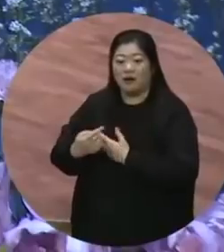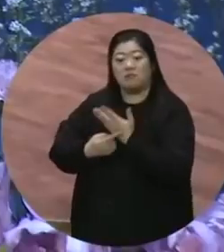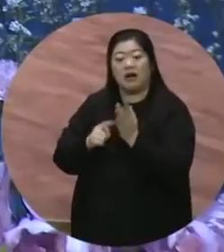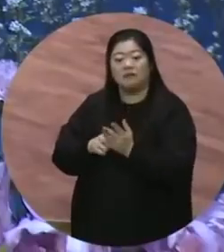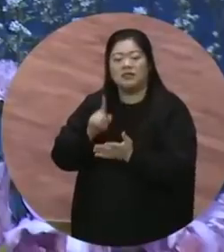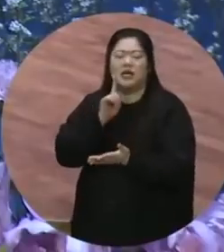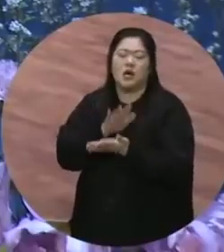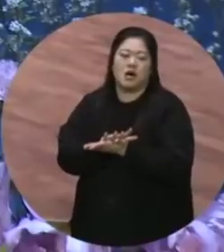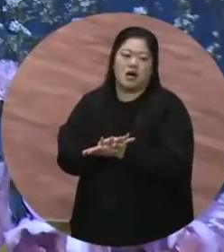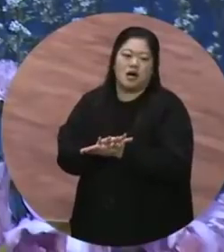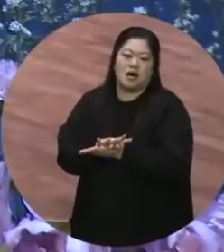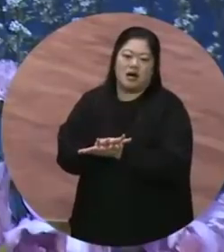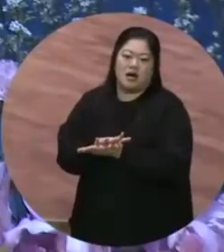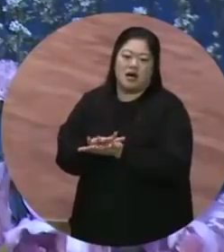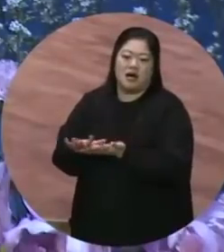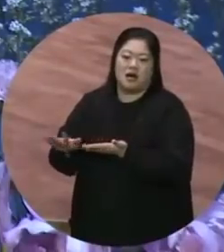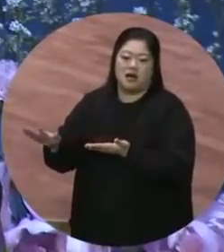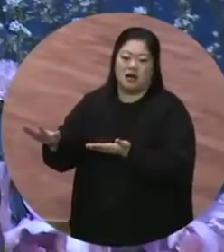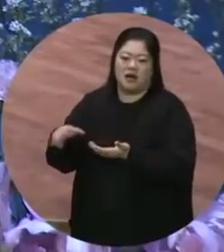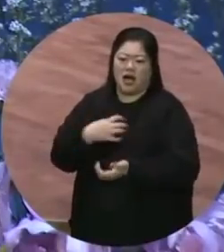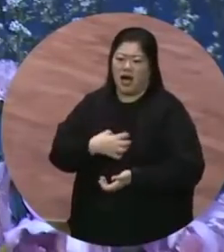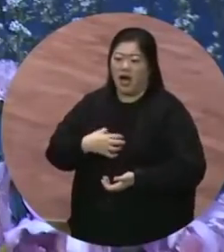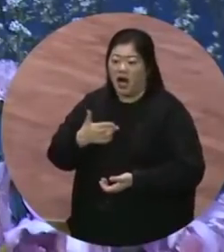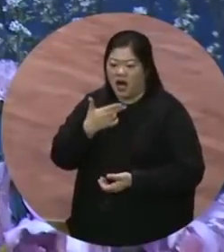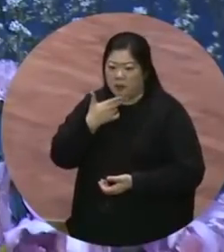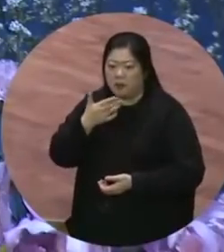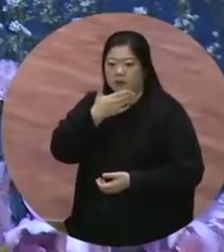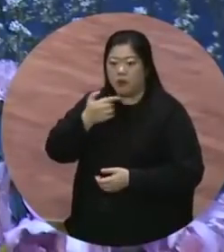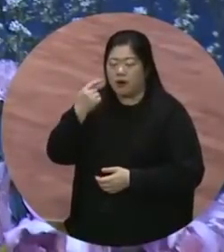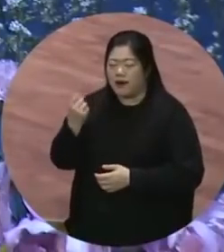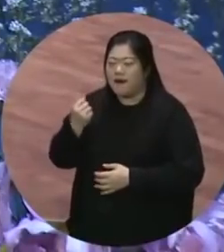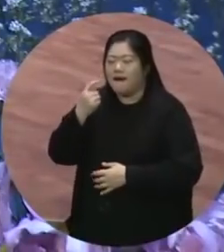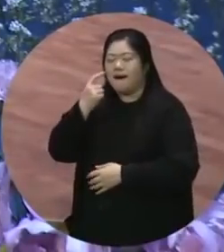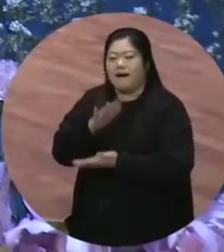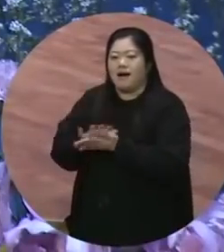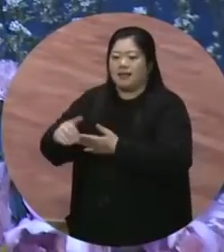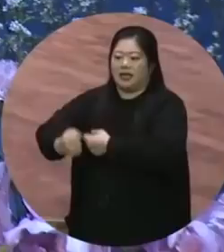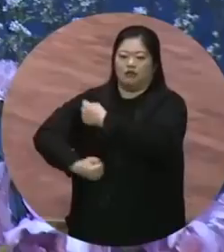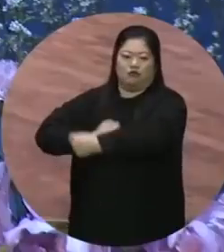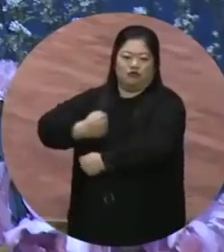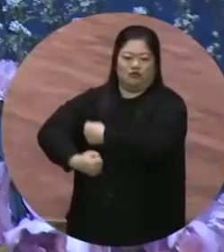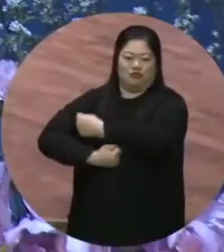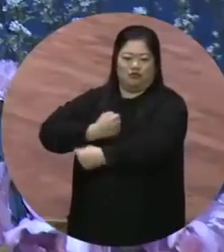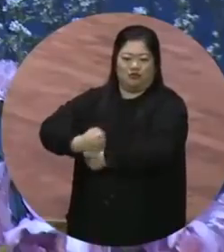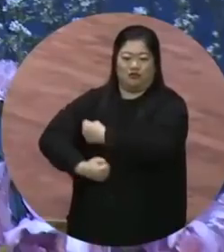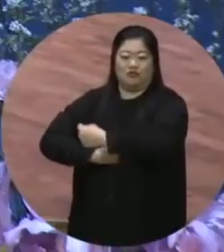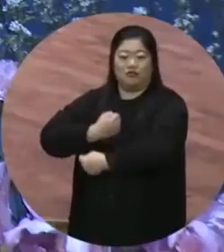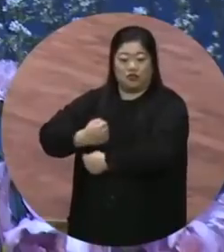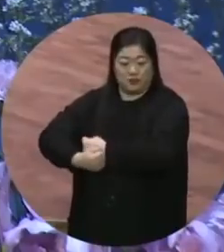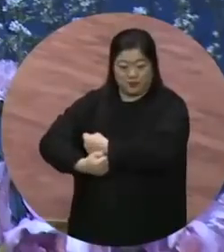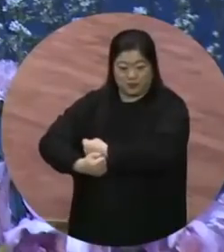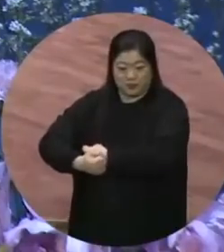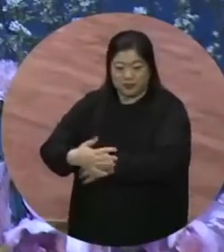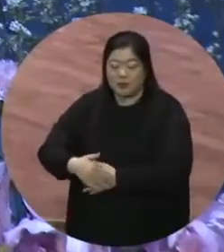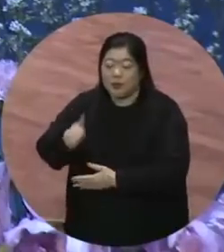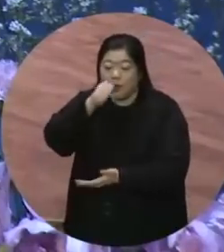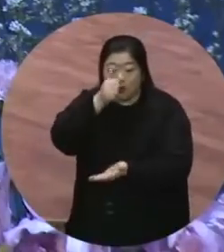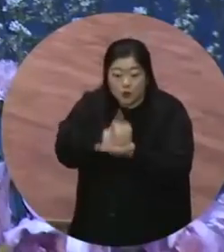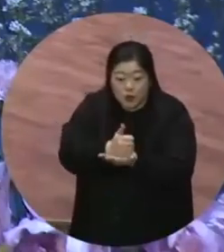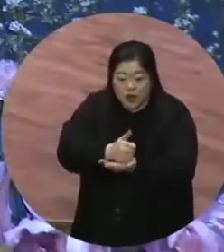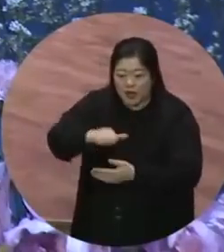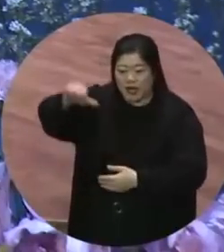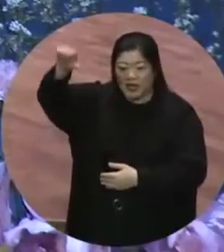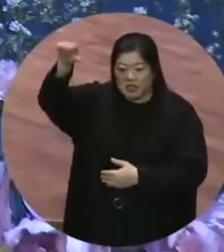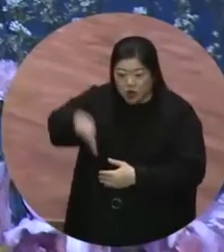자유합니다. 갈수록 자유해요. 복음의 가장 큰 특징 중에 하나가 뭐냐? 바로 죄와